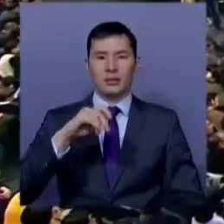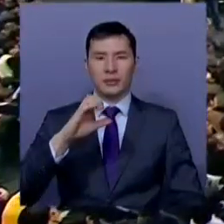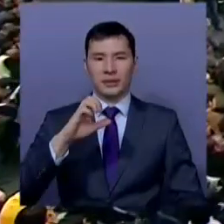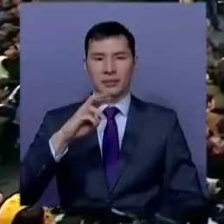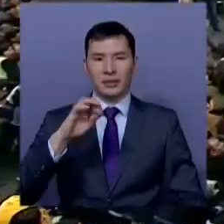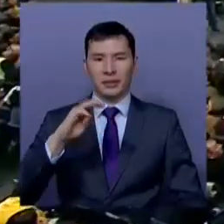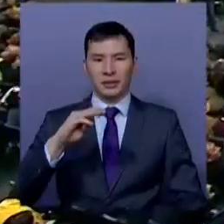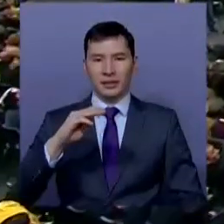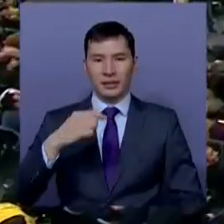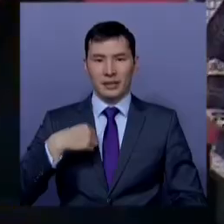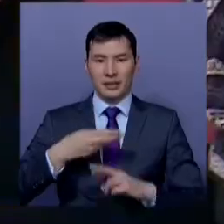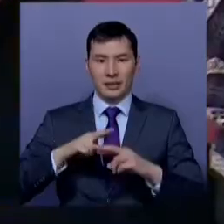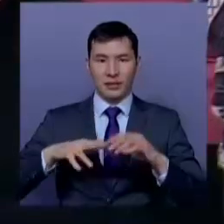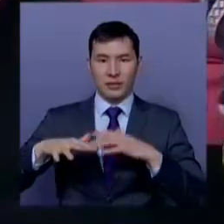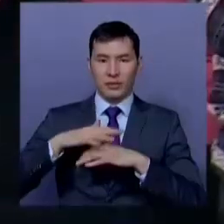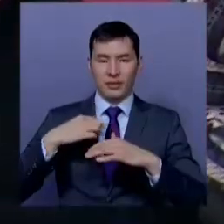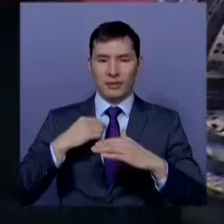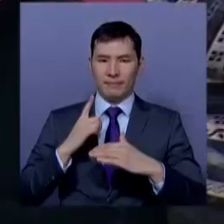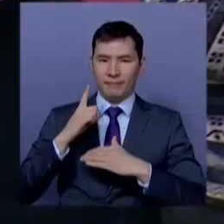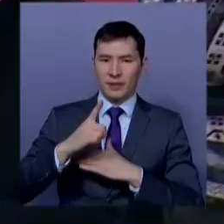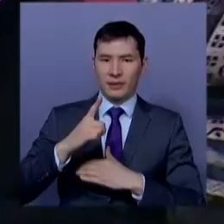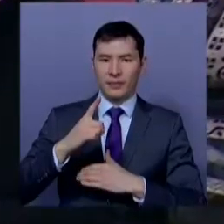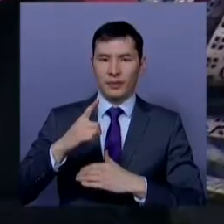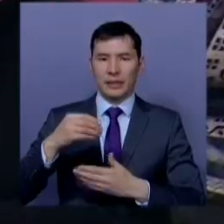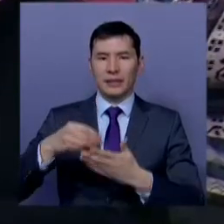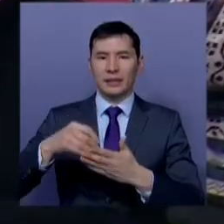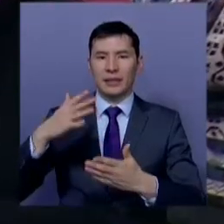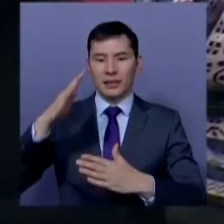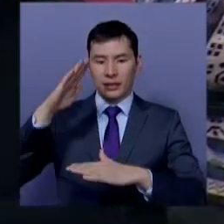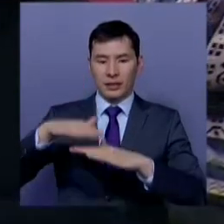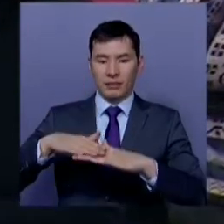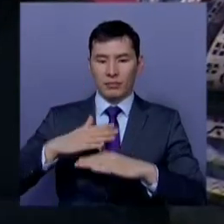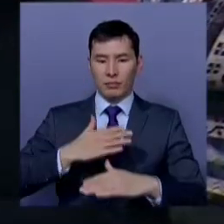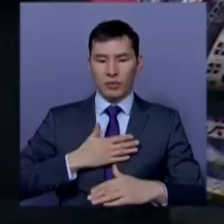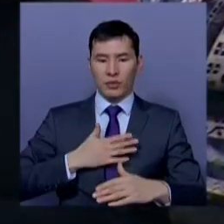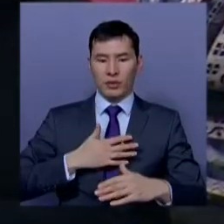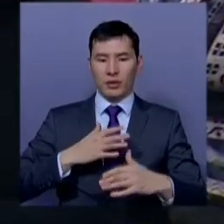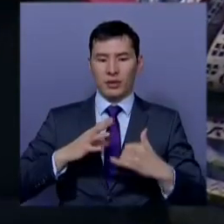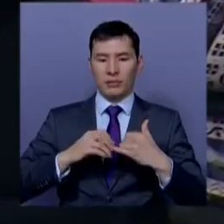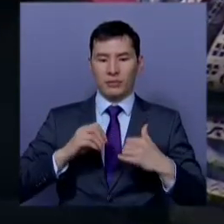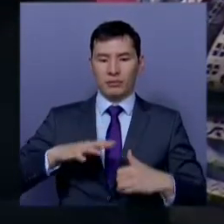тұрғындарының атынан келіп тұрмын. Құрметті әкім, біздің жер телімдерімізде